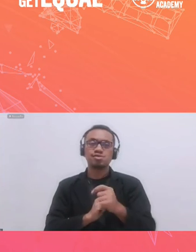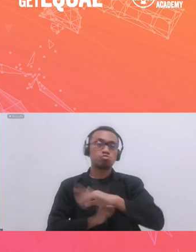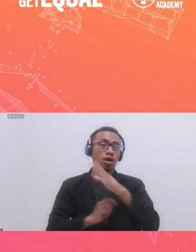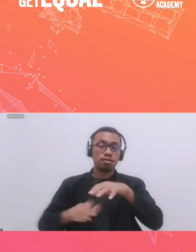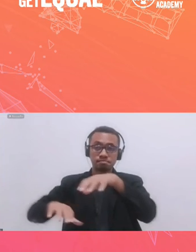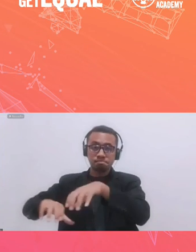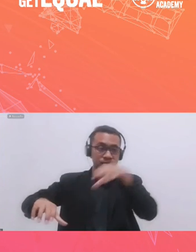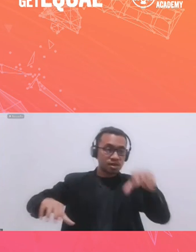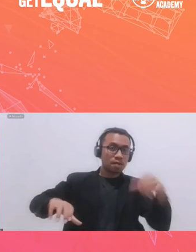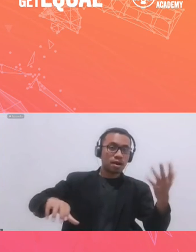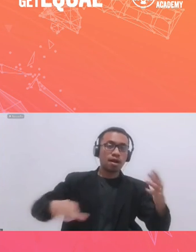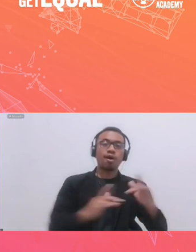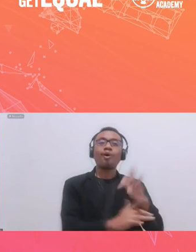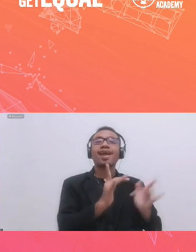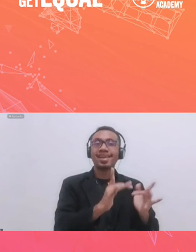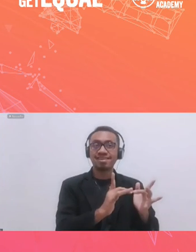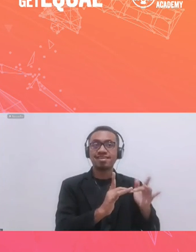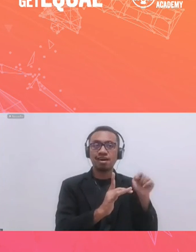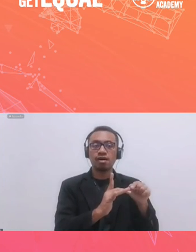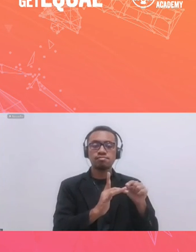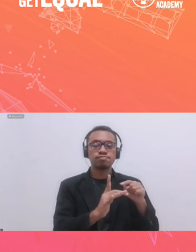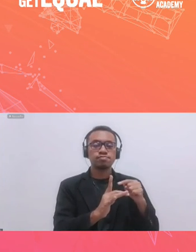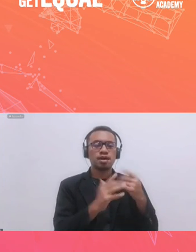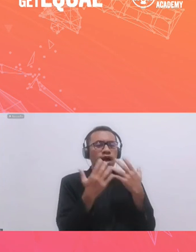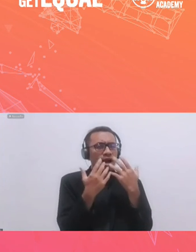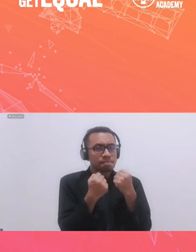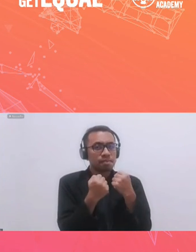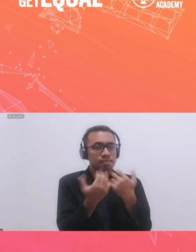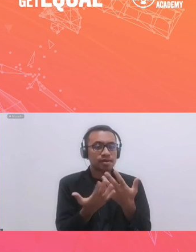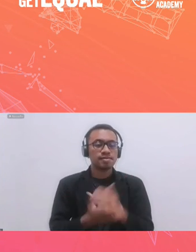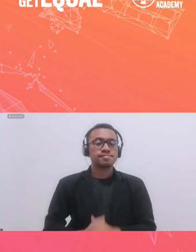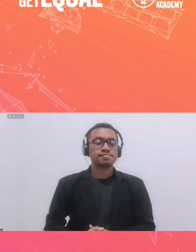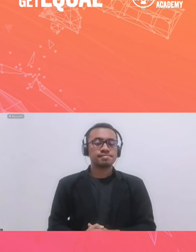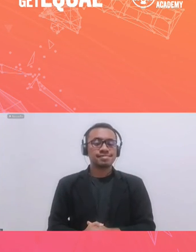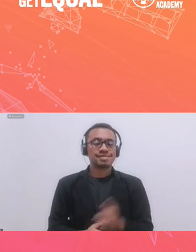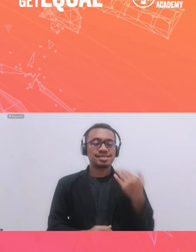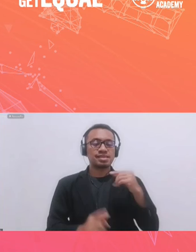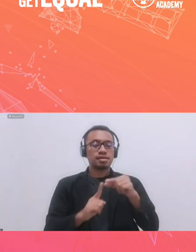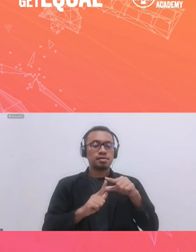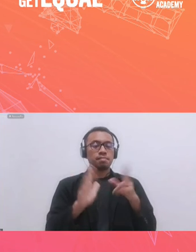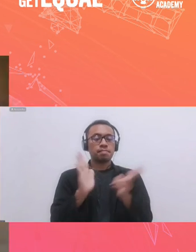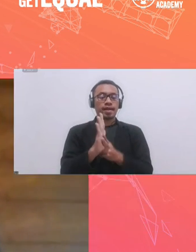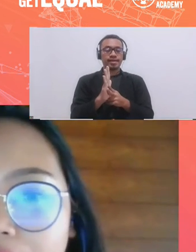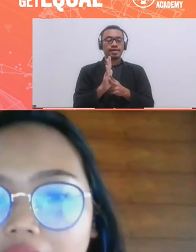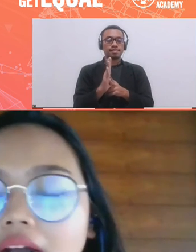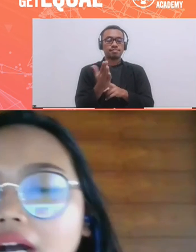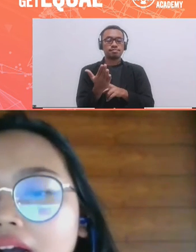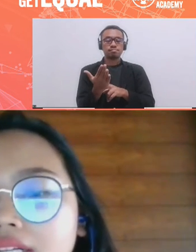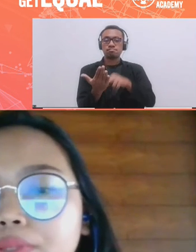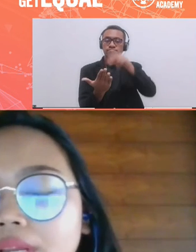Maka dari itu, aku rasa harapan aku sebetulnya di saat aku tadi membaca, mendengarkan paparan dari Mbak Nazila